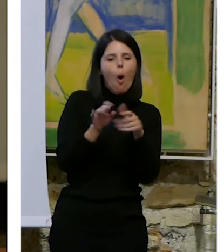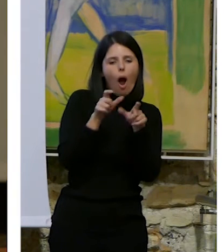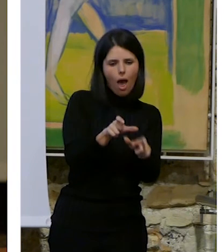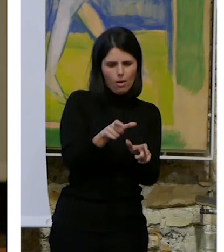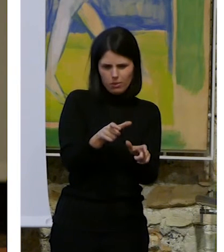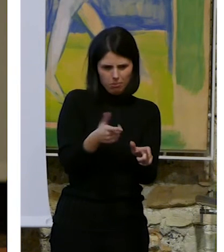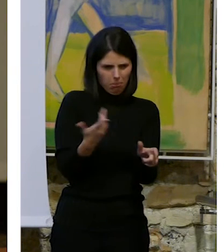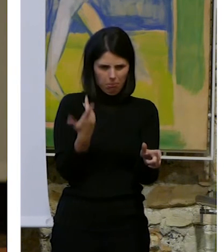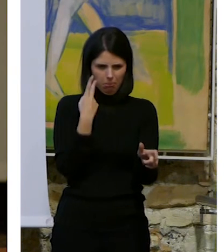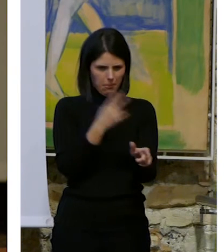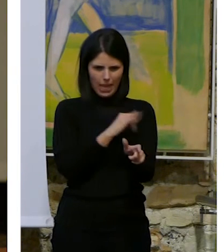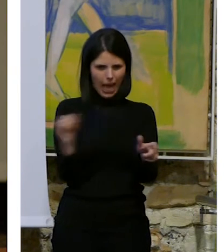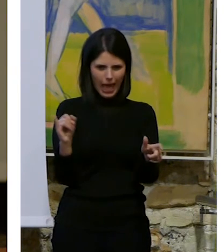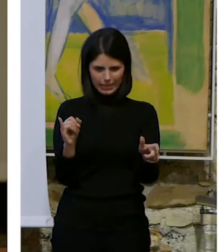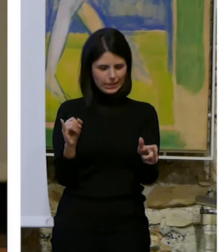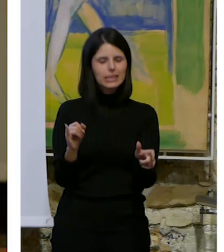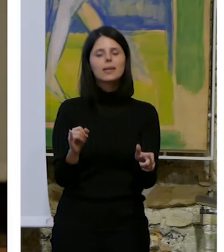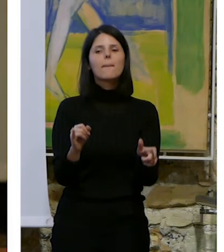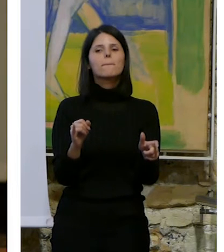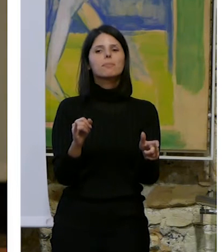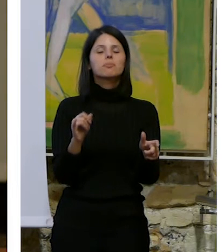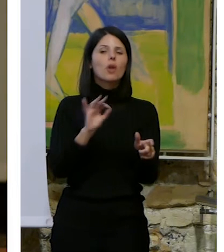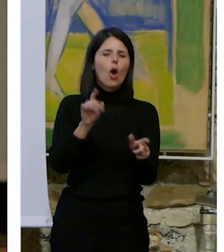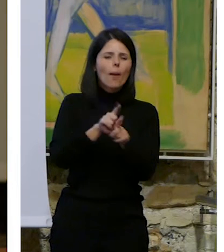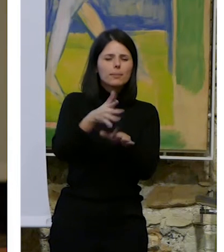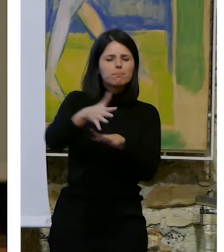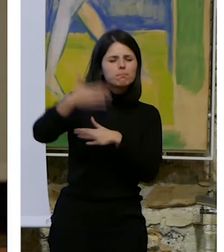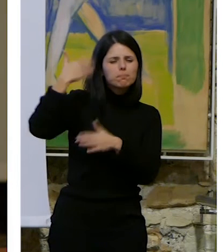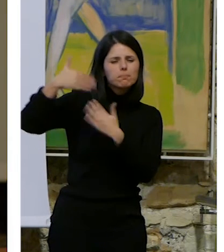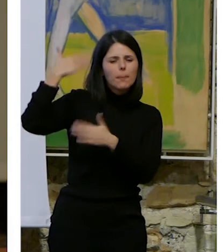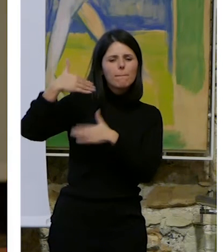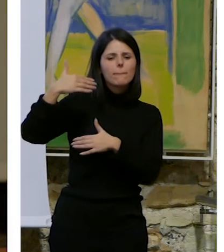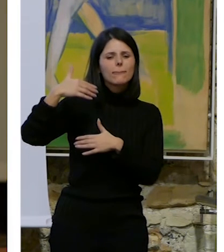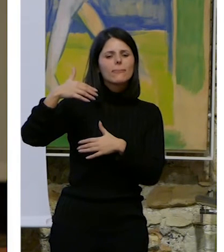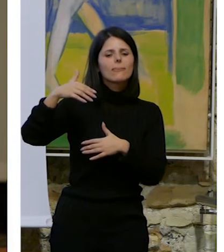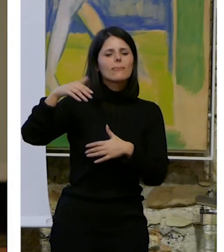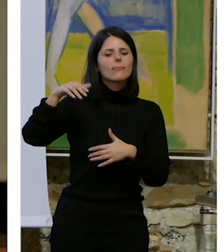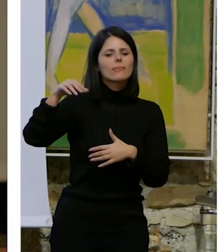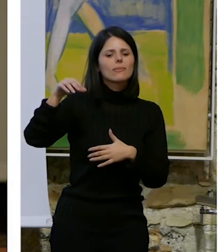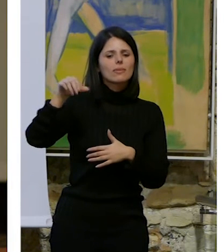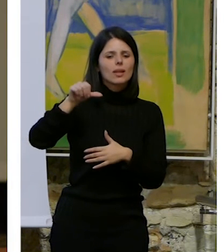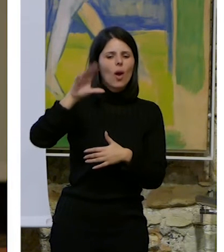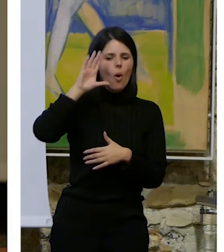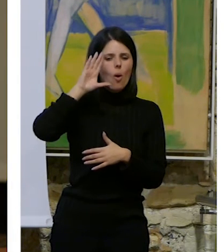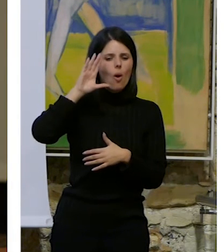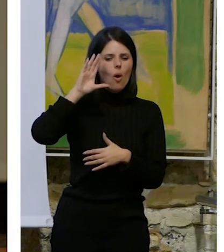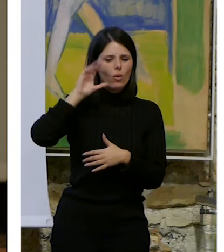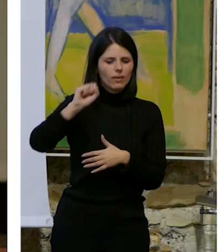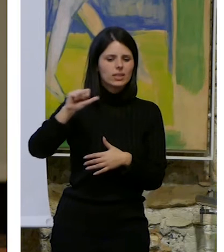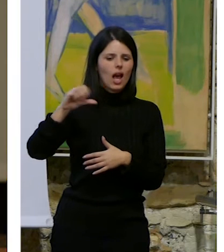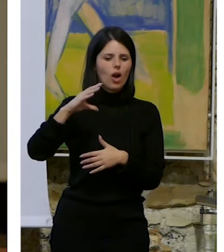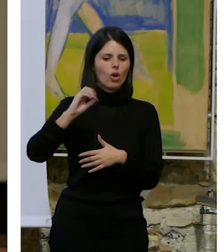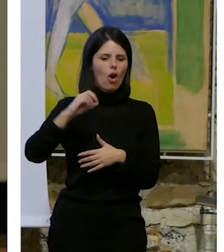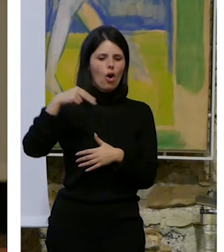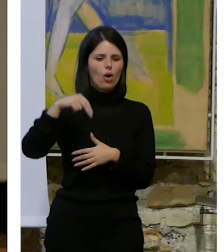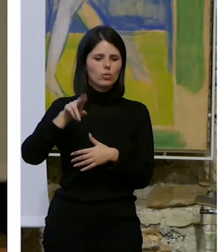con la lezione, la confutatio come all'epoca di San Tommaso dell'università in giro per il mondo. Non verrà, non